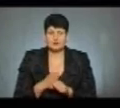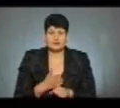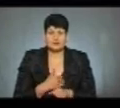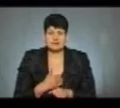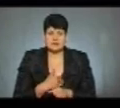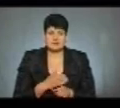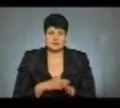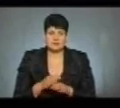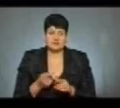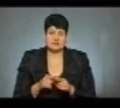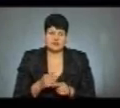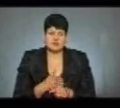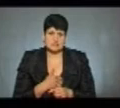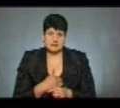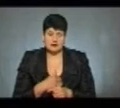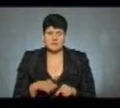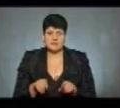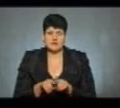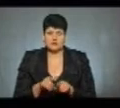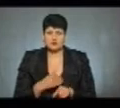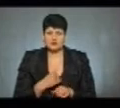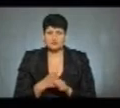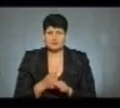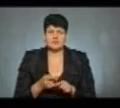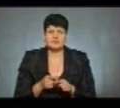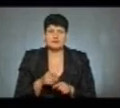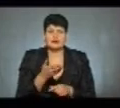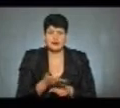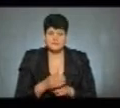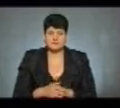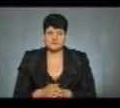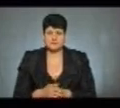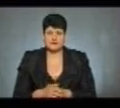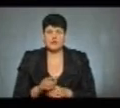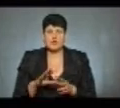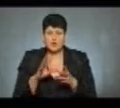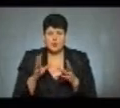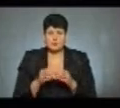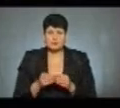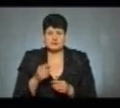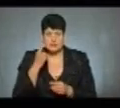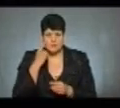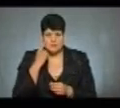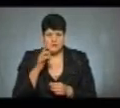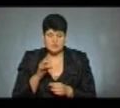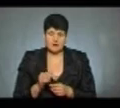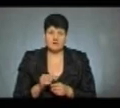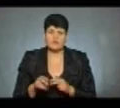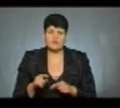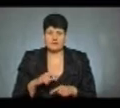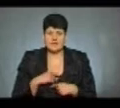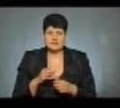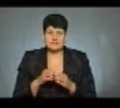і реалізуються такі ініціативи, але ми також хочемо зробити таке-то. І, власне, комплексна оцінка і в фіналі з